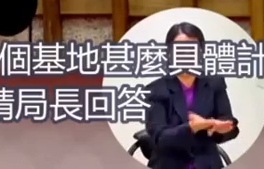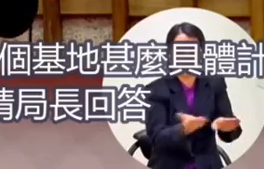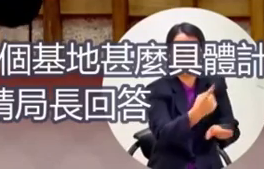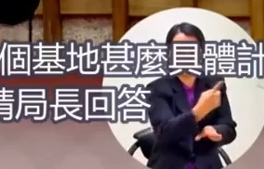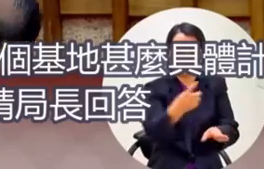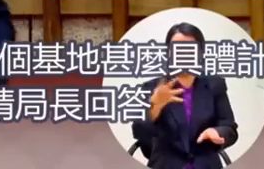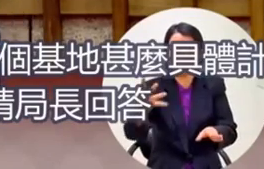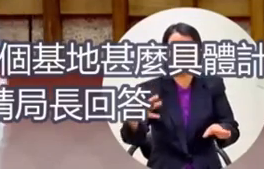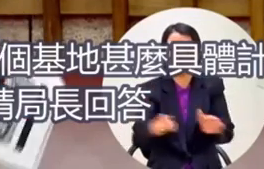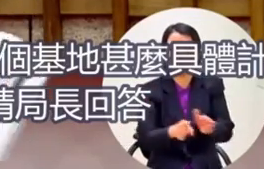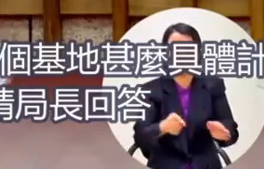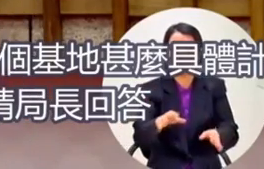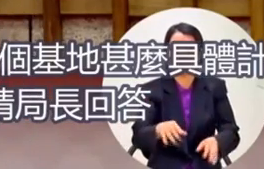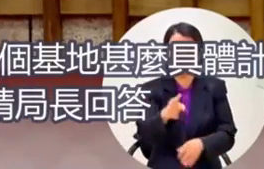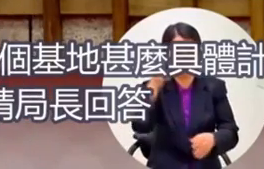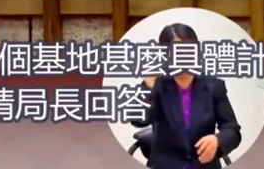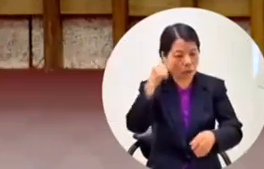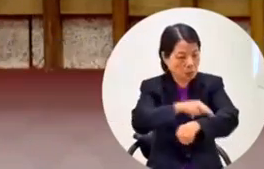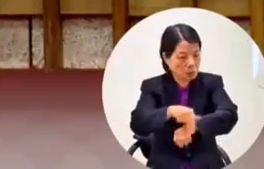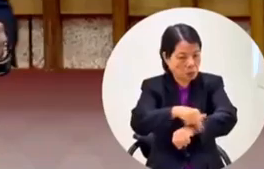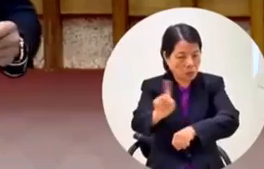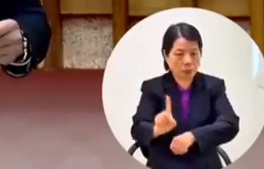中一个基地，有什么具体计划？请局长回答。